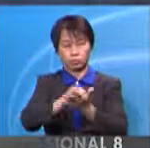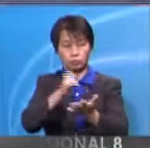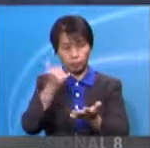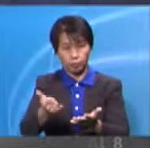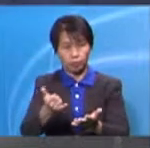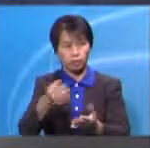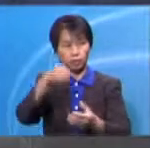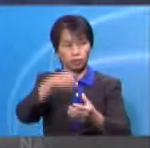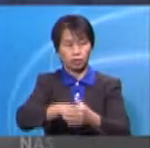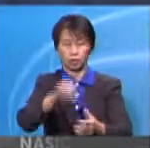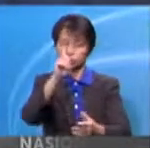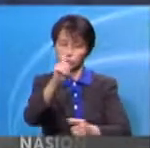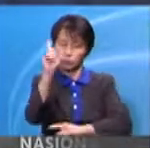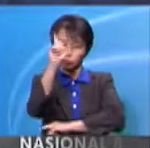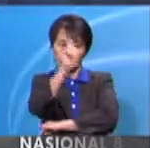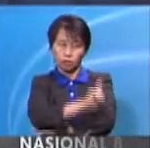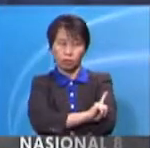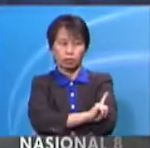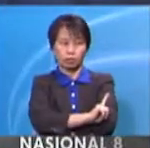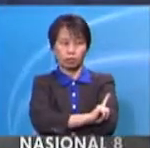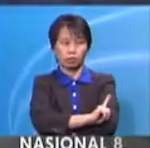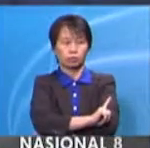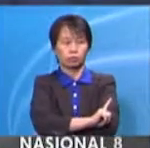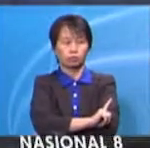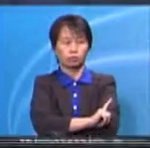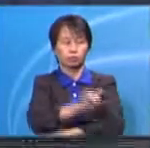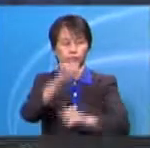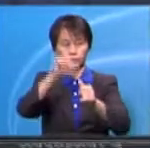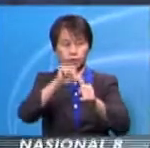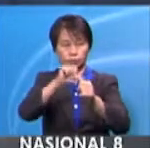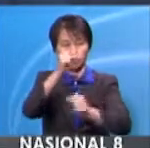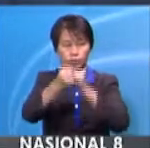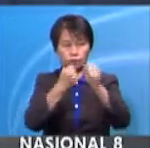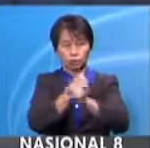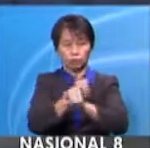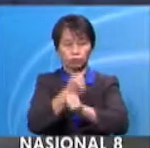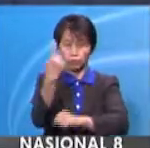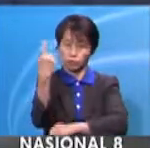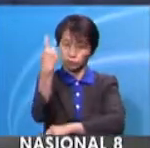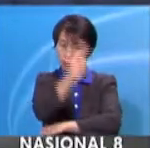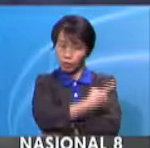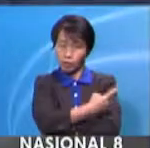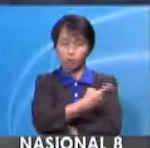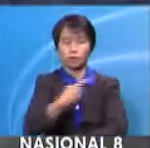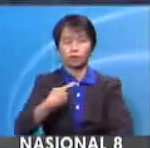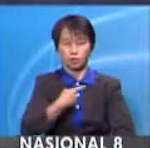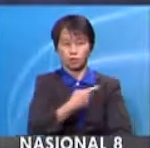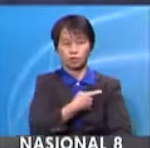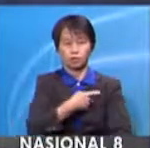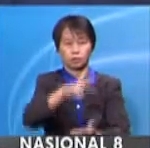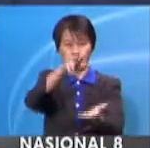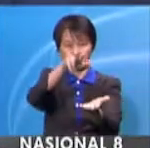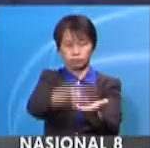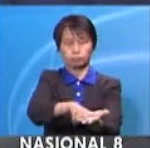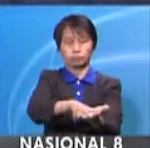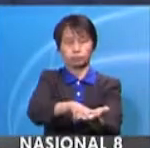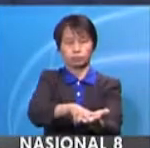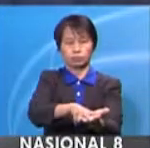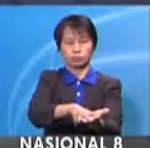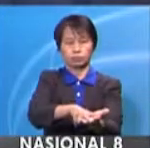dalam satu hari Hai setiap tahun Ayo kita istirahatkan